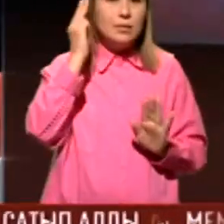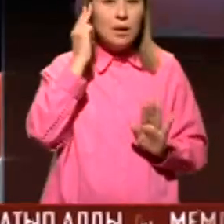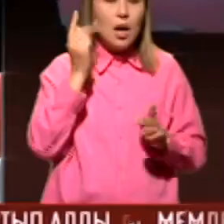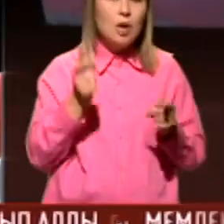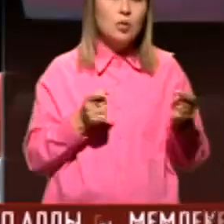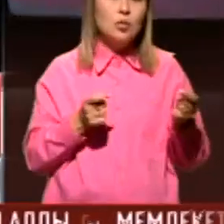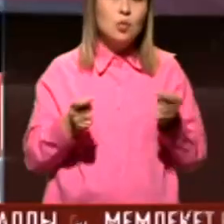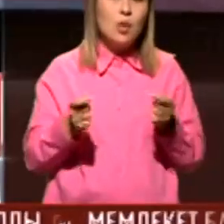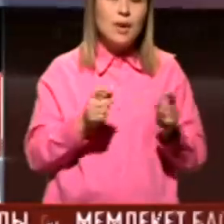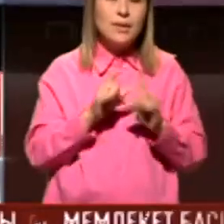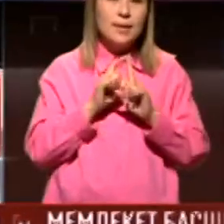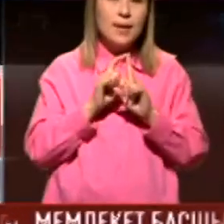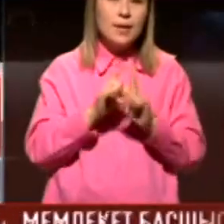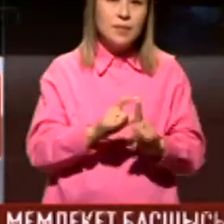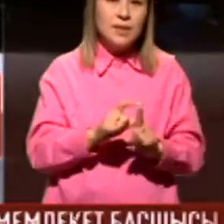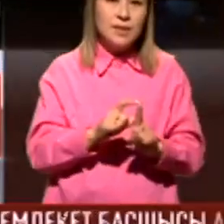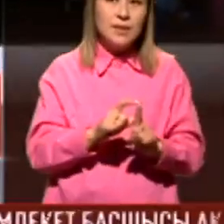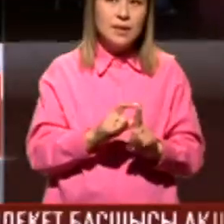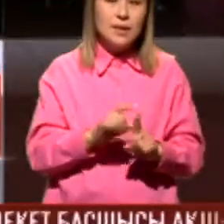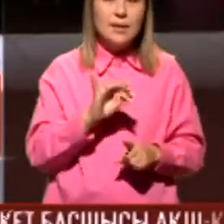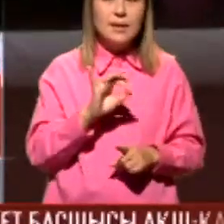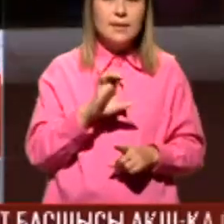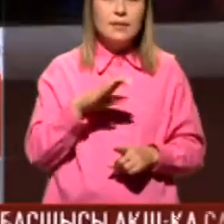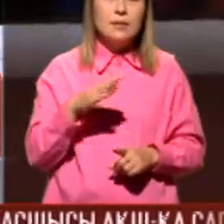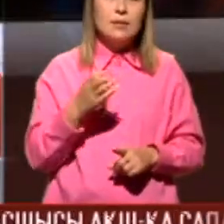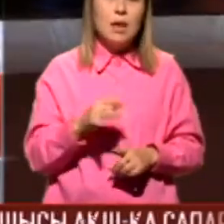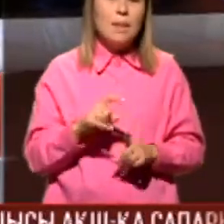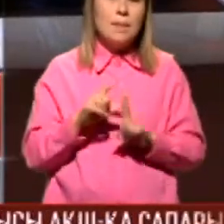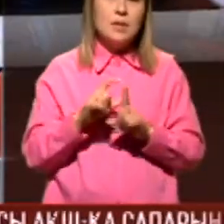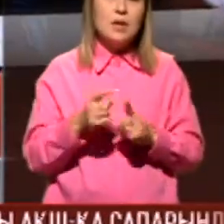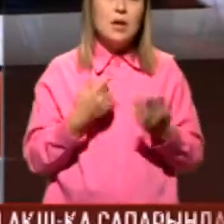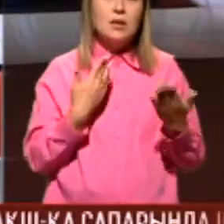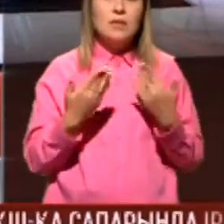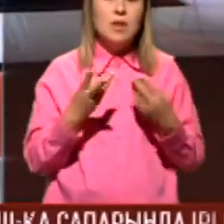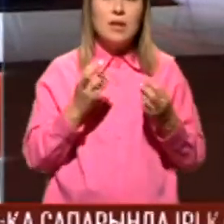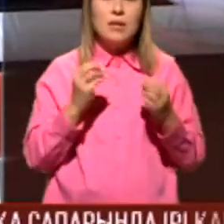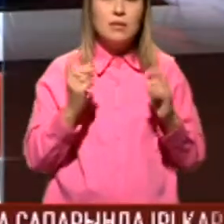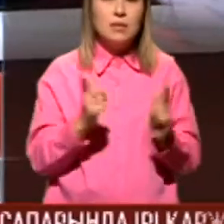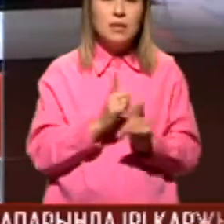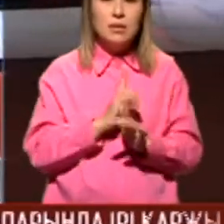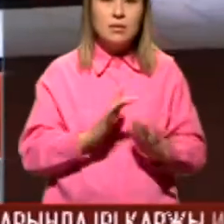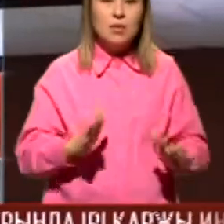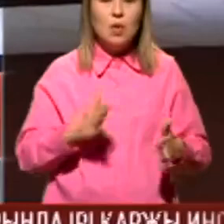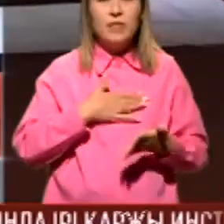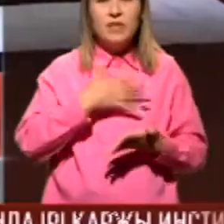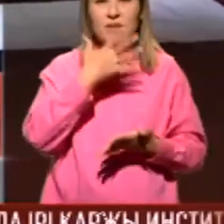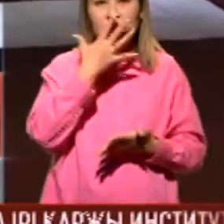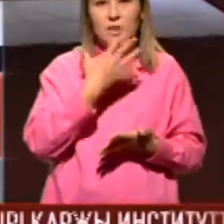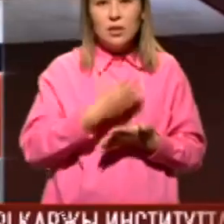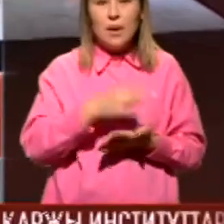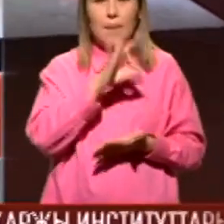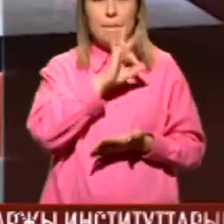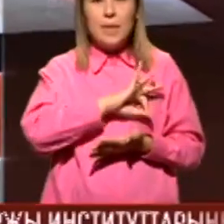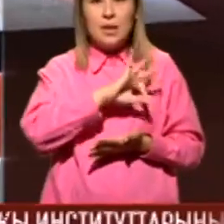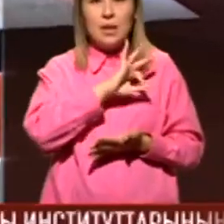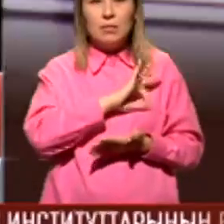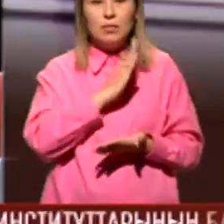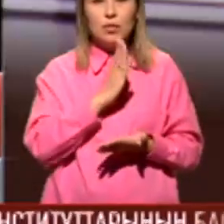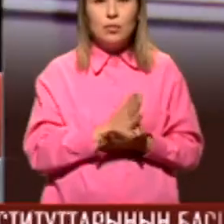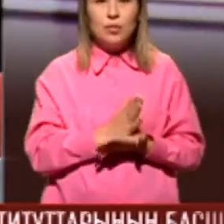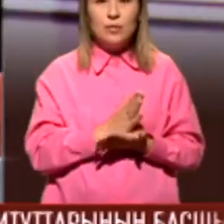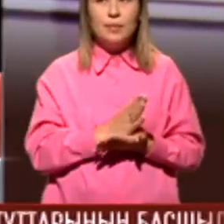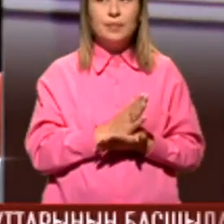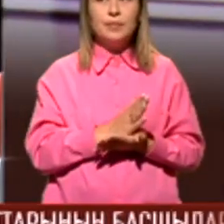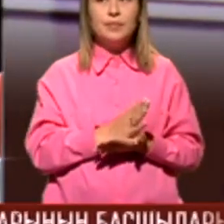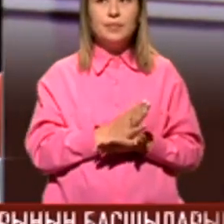төрағасының айтқан әңгімесіне мен енді Естай Мырзаға сәл келіспейтін себебі мынада. Біз оны өз мүддемізге пайдаланып тұрмыз шындап келсе.